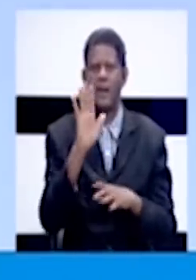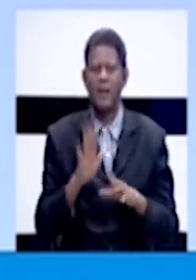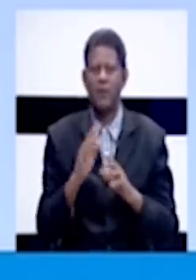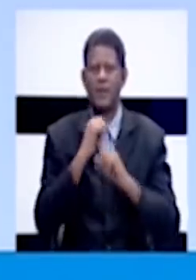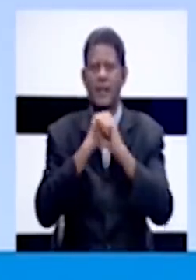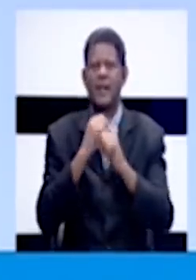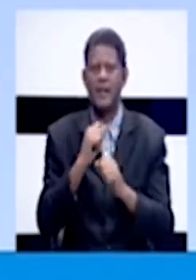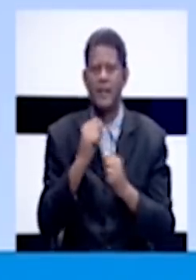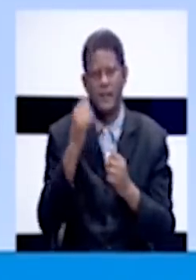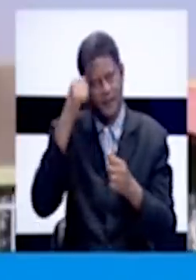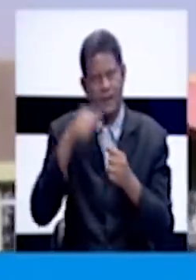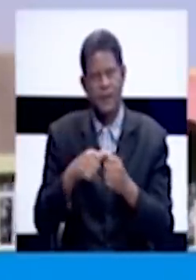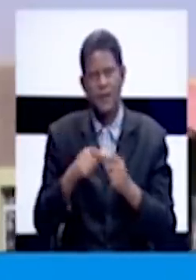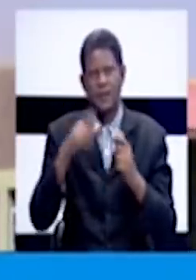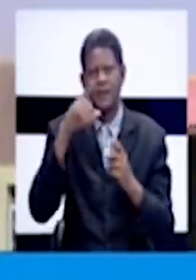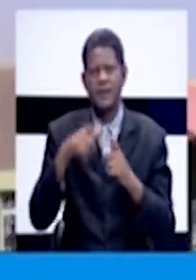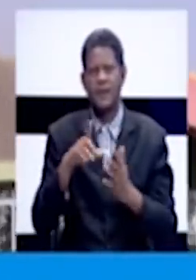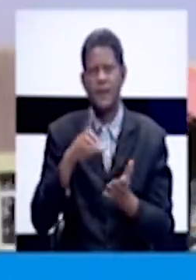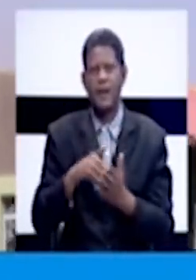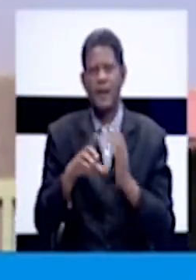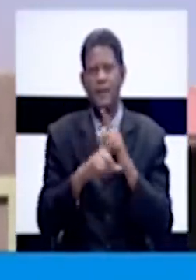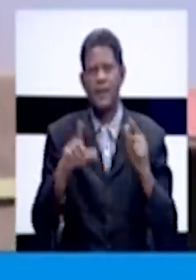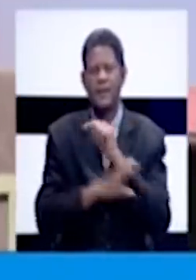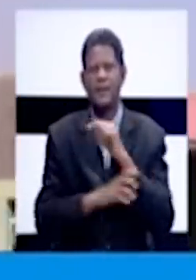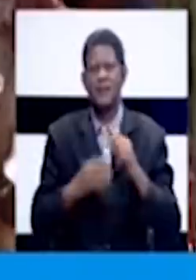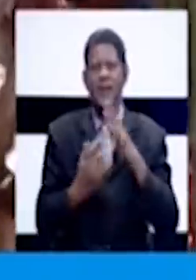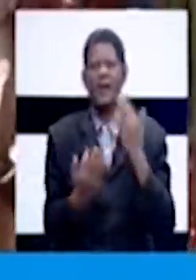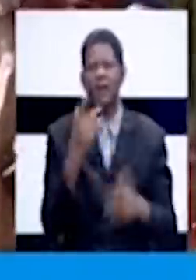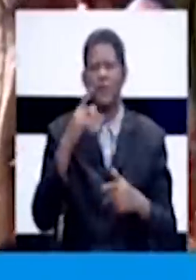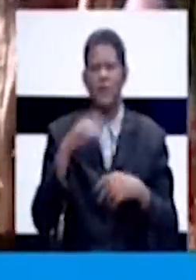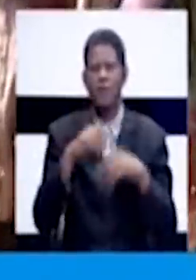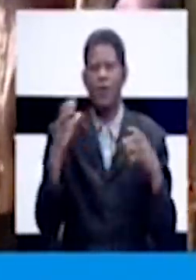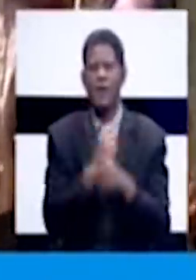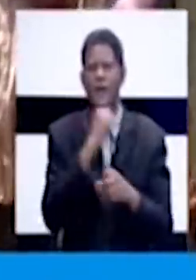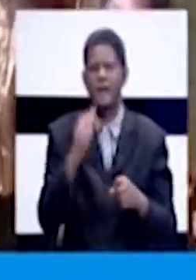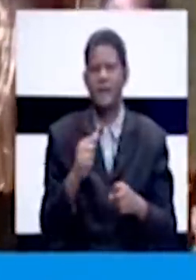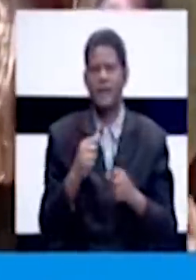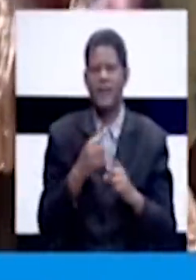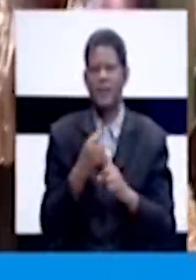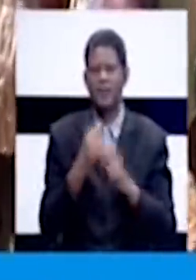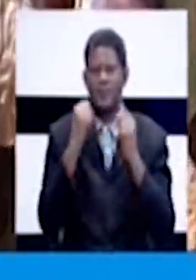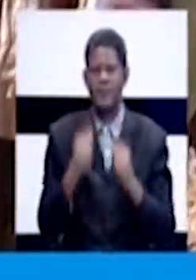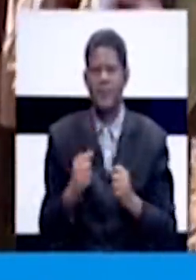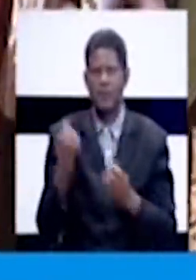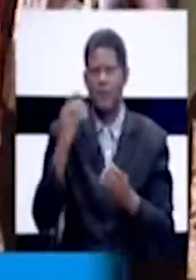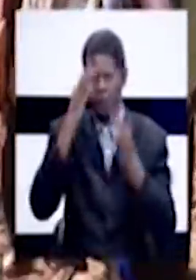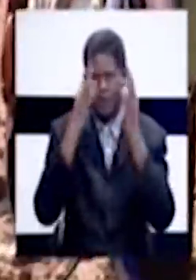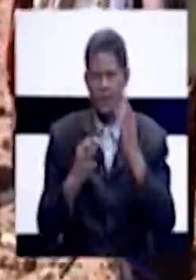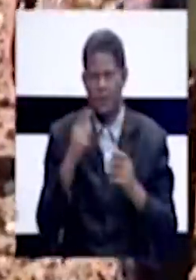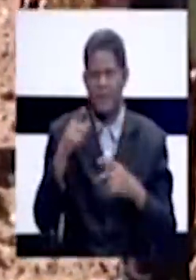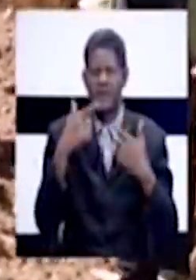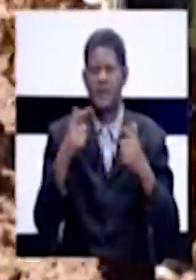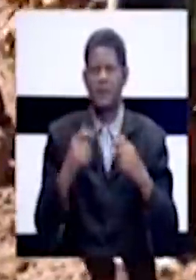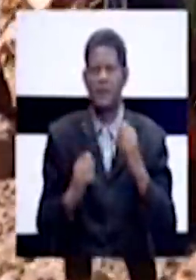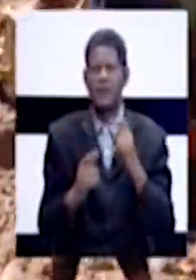ዘተሓሳሰቡ ነበርቲ ከተማ ዓብዪ ዓዲ ትግራይ ረመፅ ንወረርቲ ብምግባር ቃልሶም ከም ዘጠናኽሩ ወሲኖም።